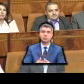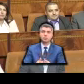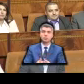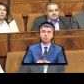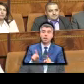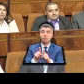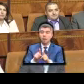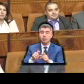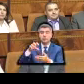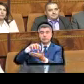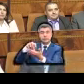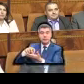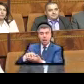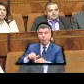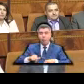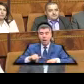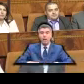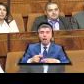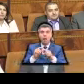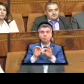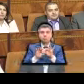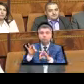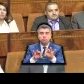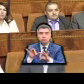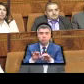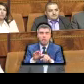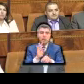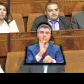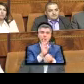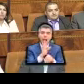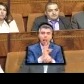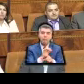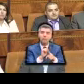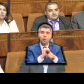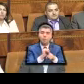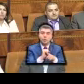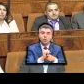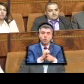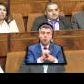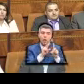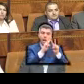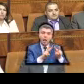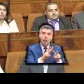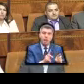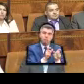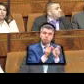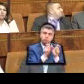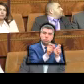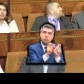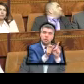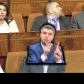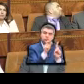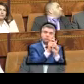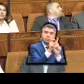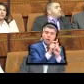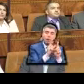الإدارات المركزية في التوجيه والتأطير والتقييم والمراقبة، وإعداد النصوص